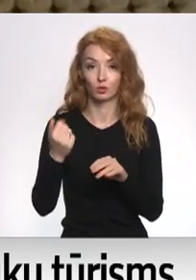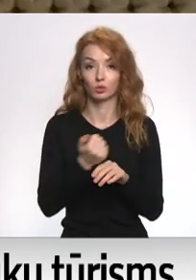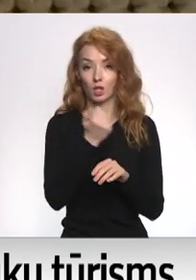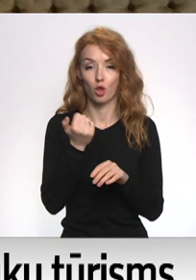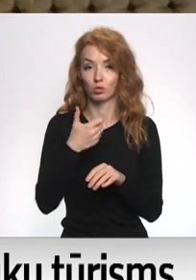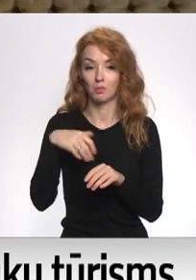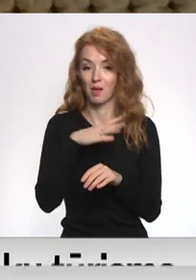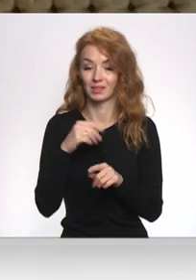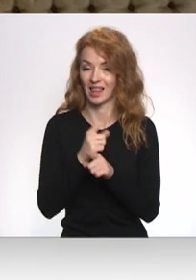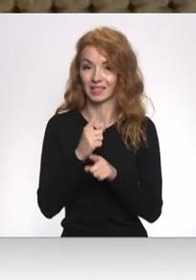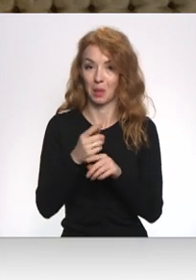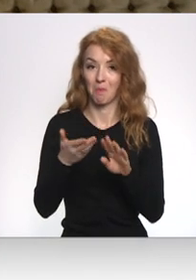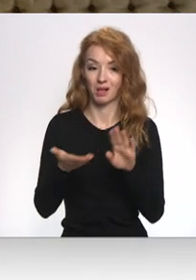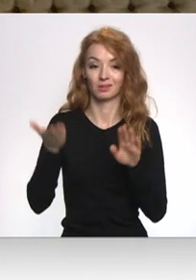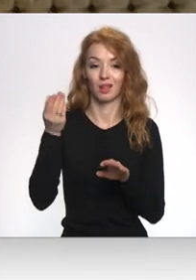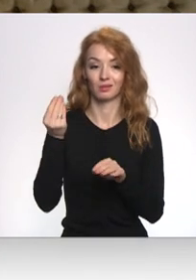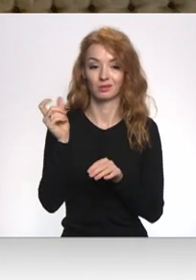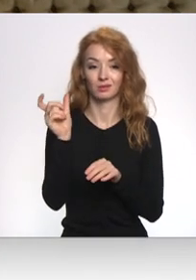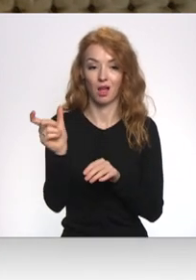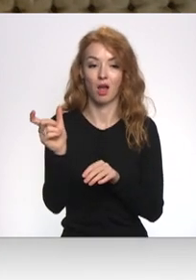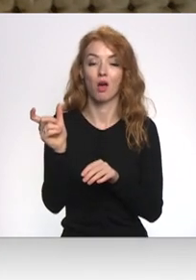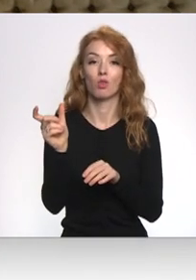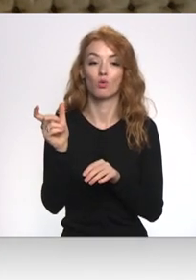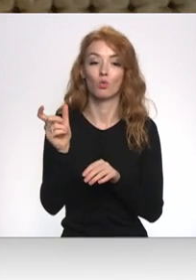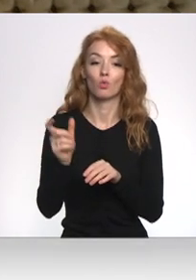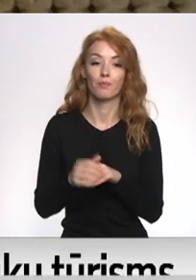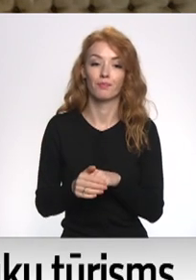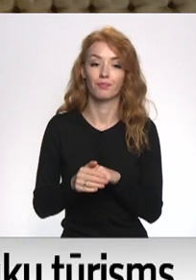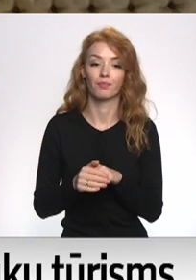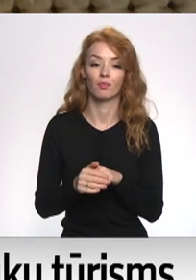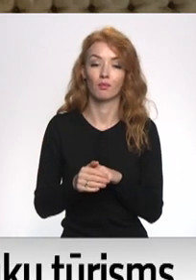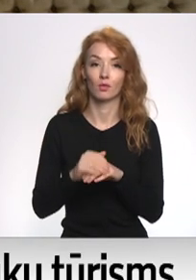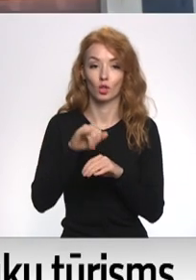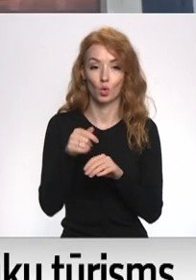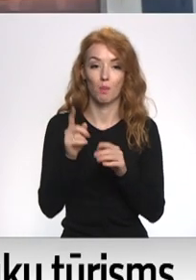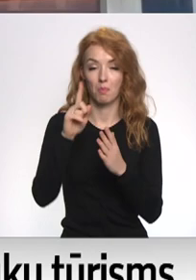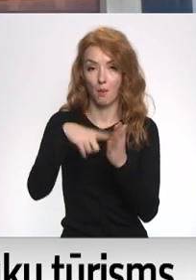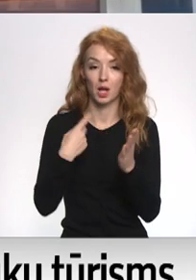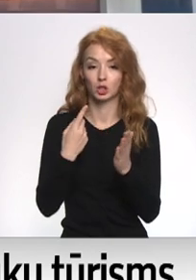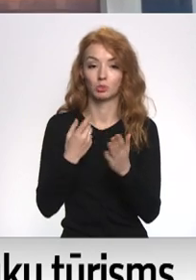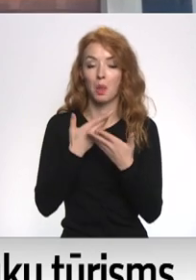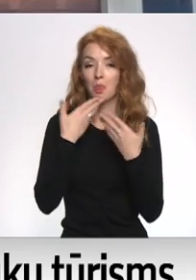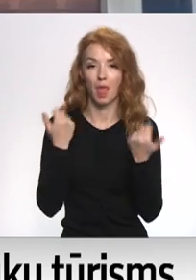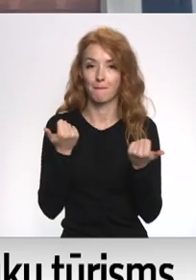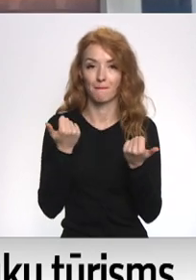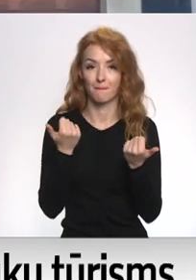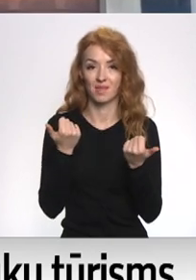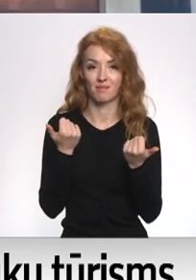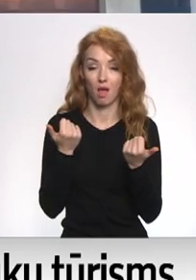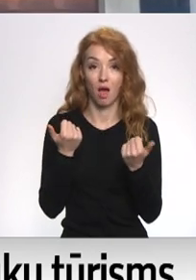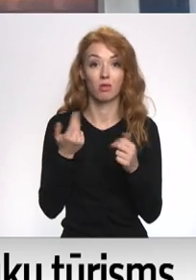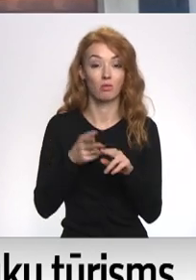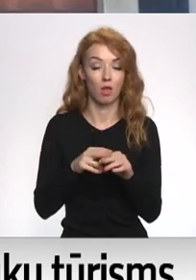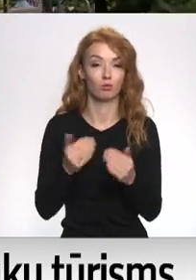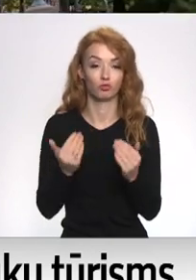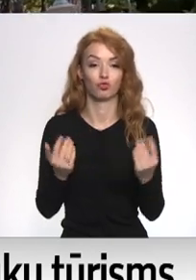īsti nevarējām celt cenu uz viesnīcas numuriem, jo vienkārši šis pieprasījums nebija ārzem turistu.